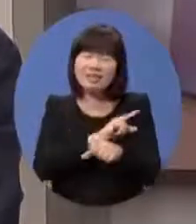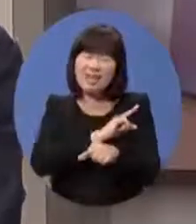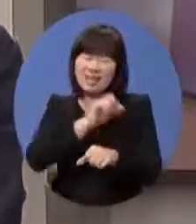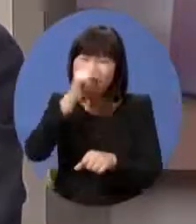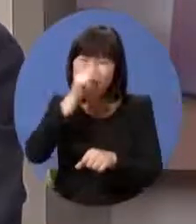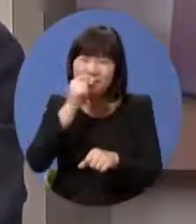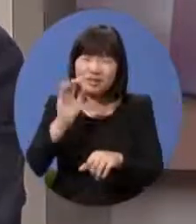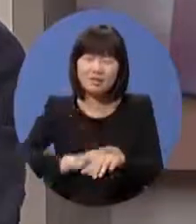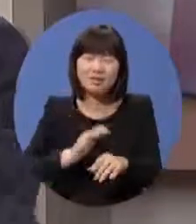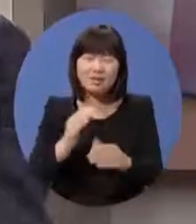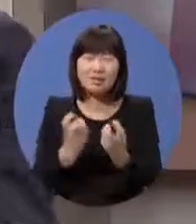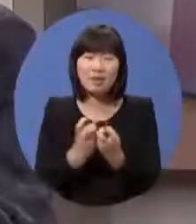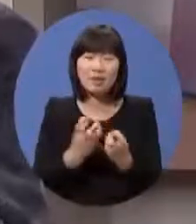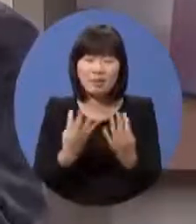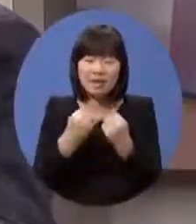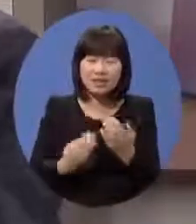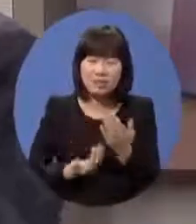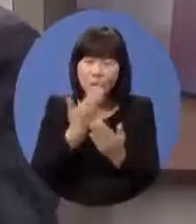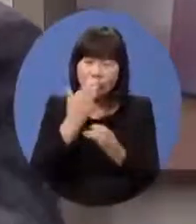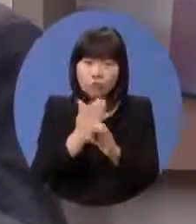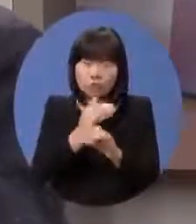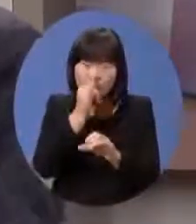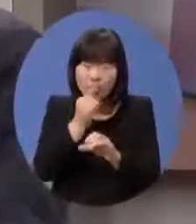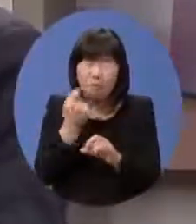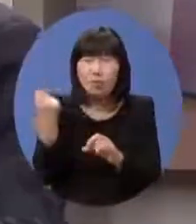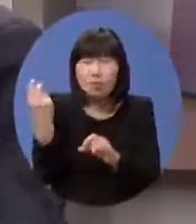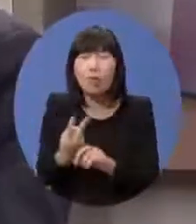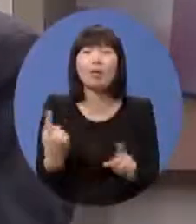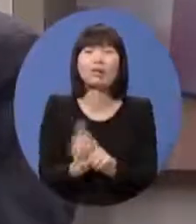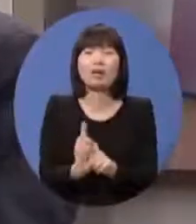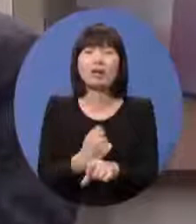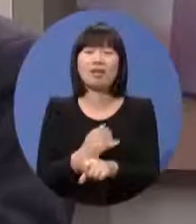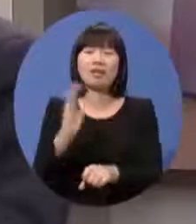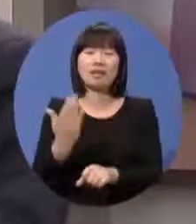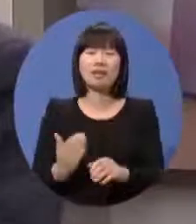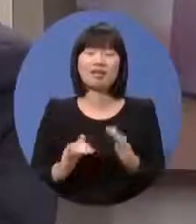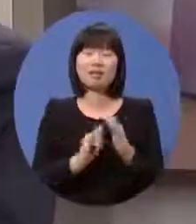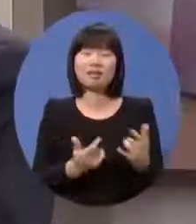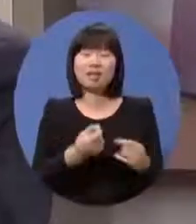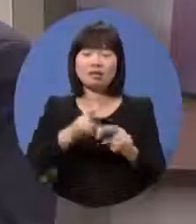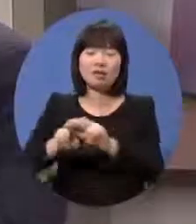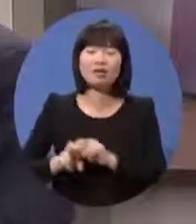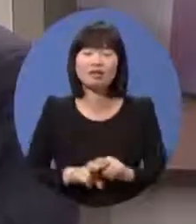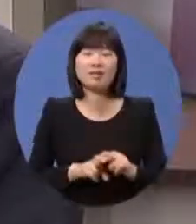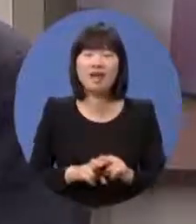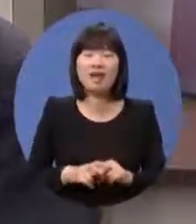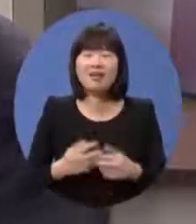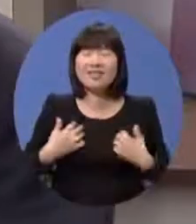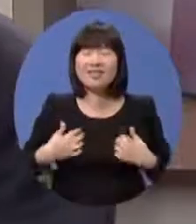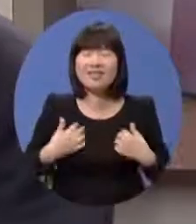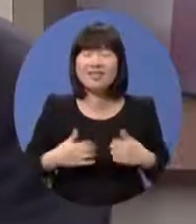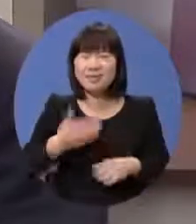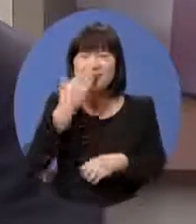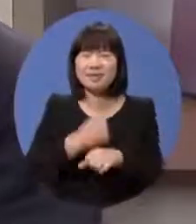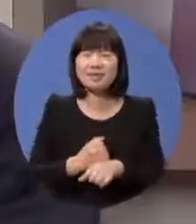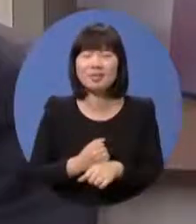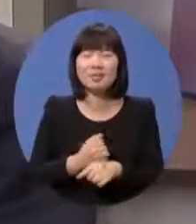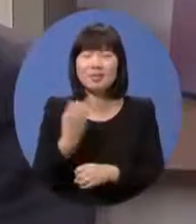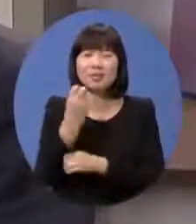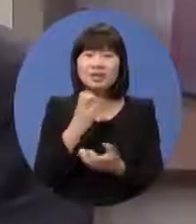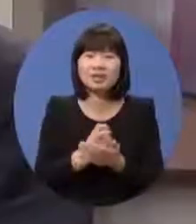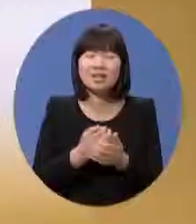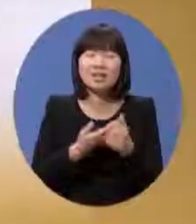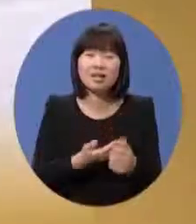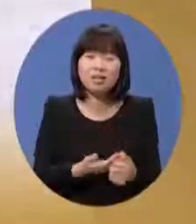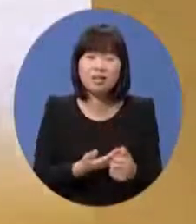고쳐야 돼요. 아. 정상적인 가족 간에 앉아가 스스로 즐거운 마음으로 가족끼리 먹는 이거를 고치는 목표로 해야 되고요. 네. 그리고 안 먹는다고 절대 앉히면